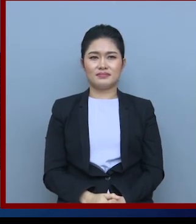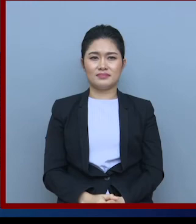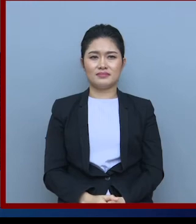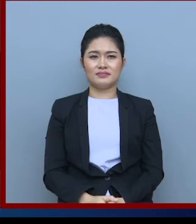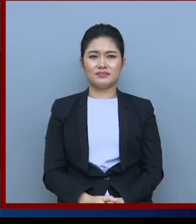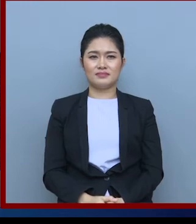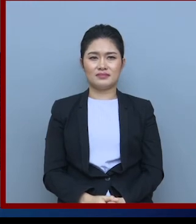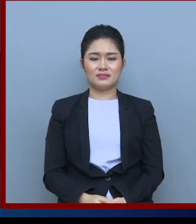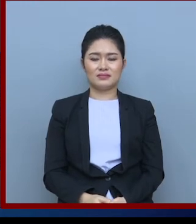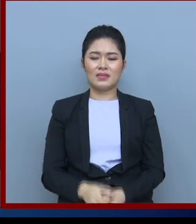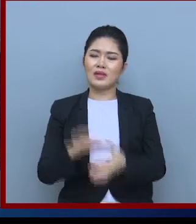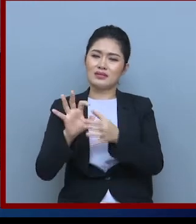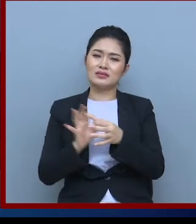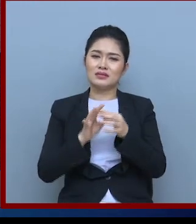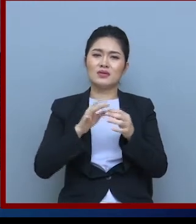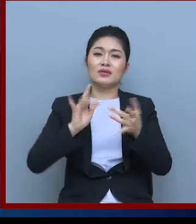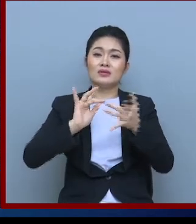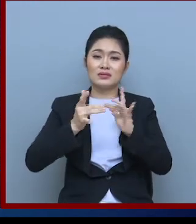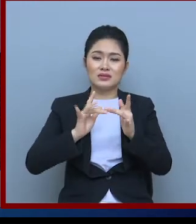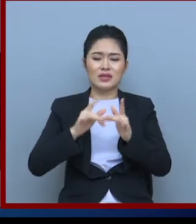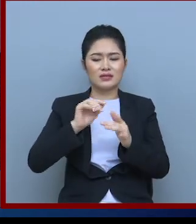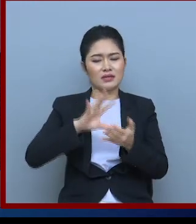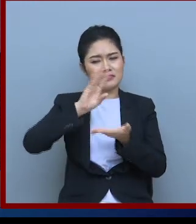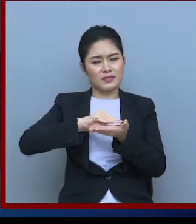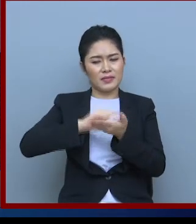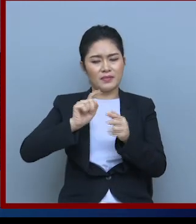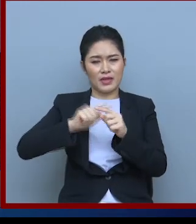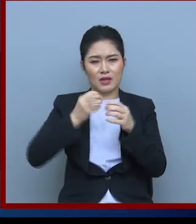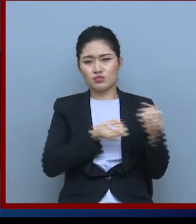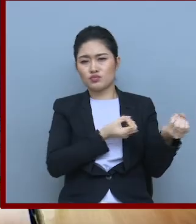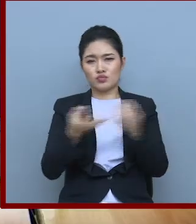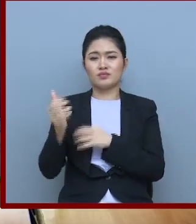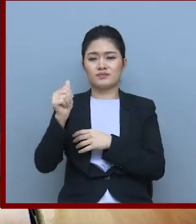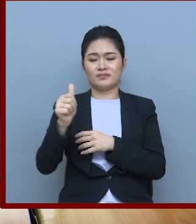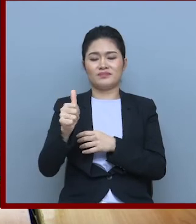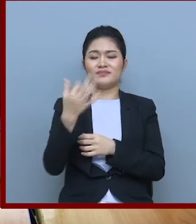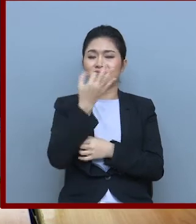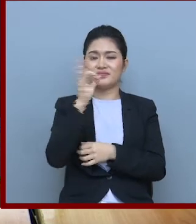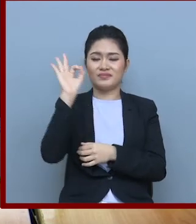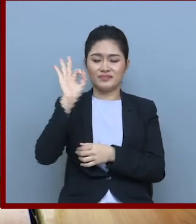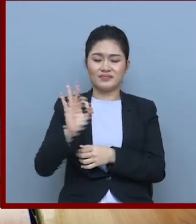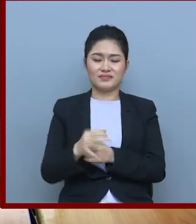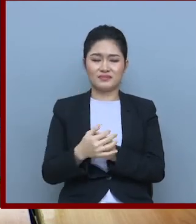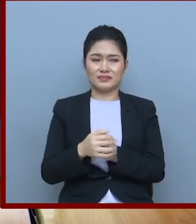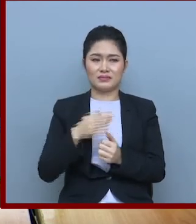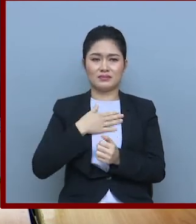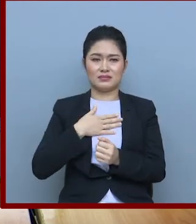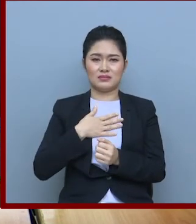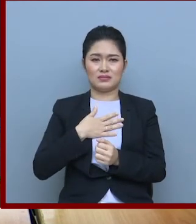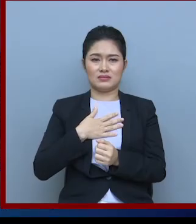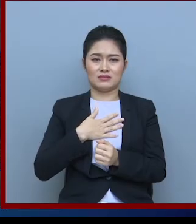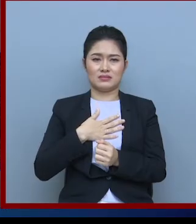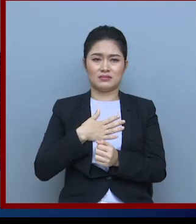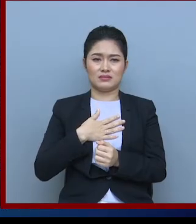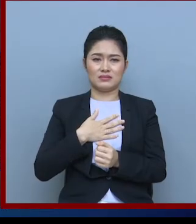ที่ใช้ในส่วนของ Internet of Things นะครับที่เราสามารถส่งข้อมูลขึ้นไปได้นะครับอันนี้ผมทำ